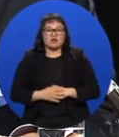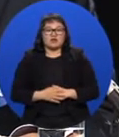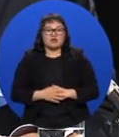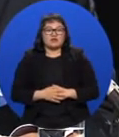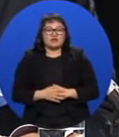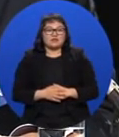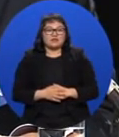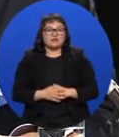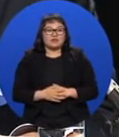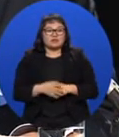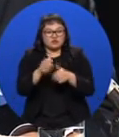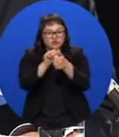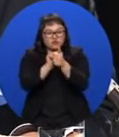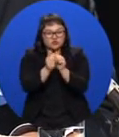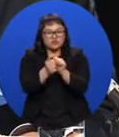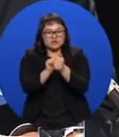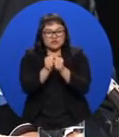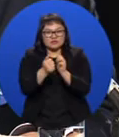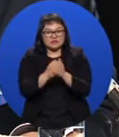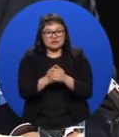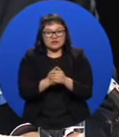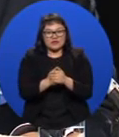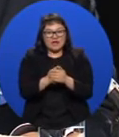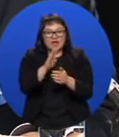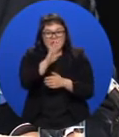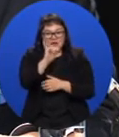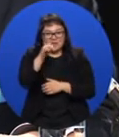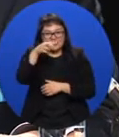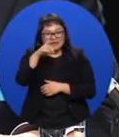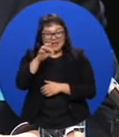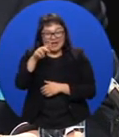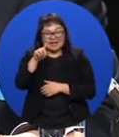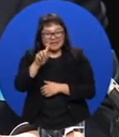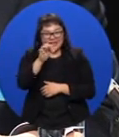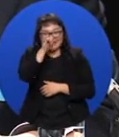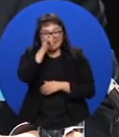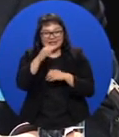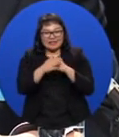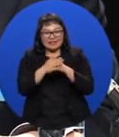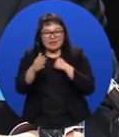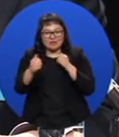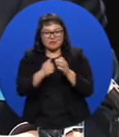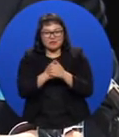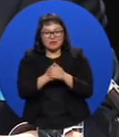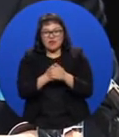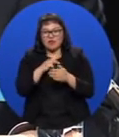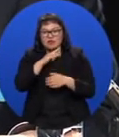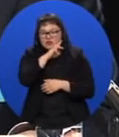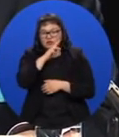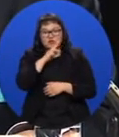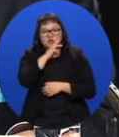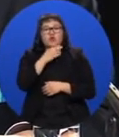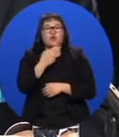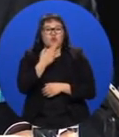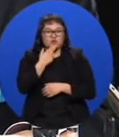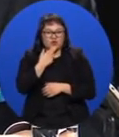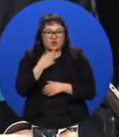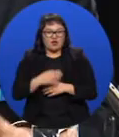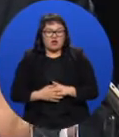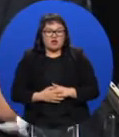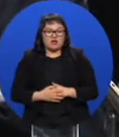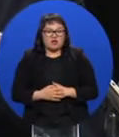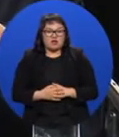하셨으면 그 주식은 비상장되어 있기 때문에 예. 그거는 신고의 의무가 없습니다. 신고 의무가 있죠.